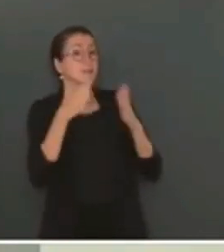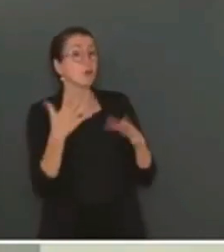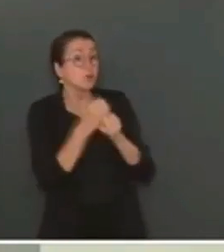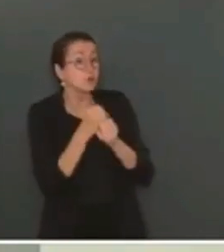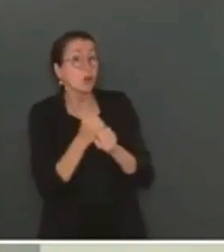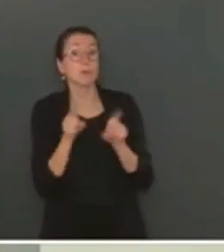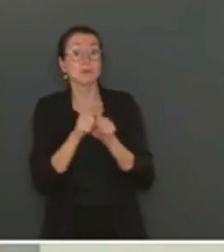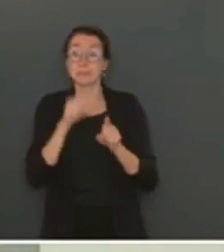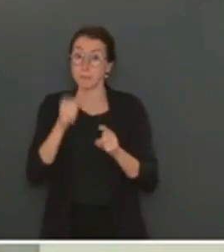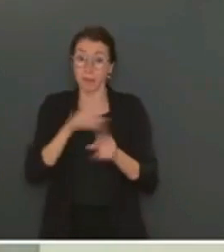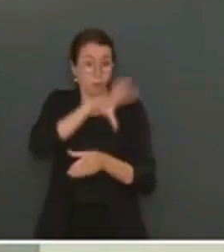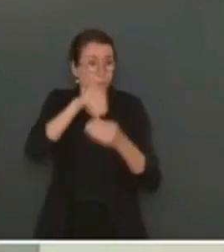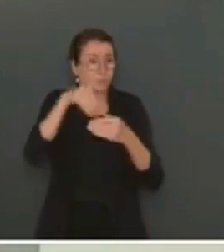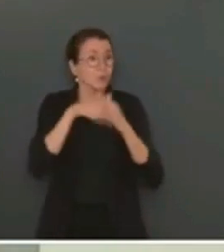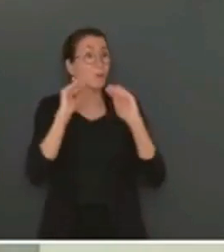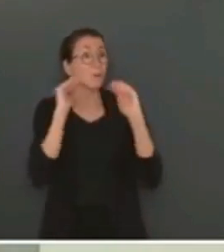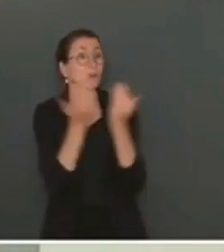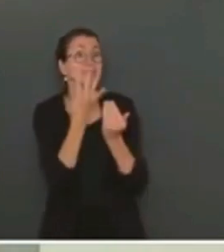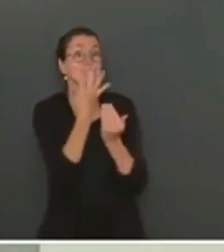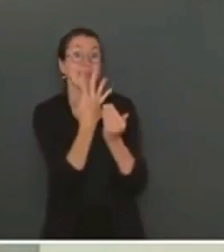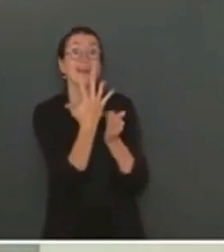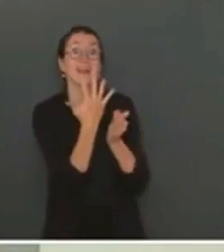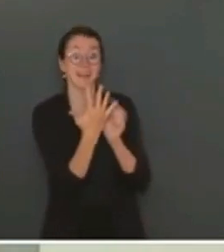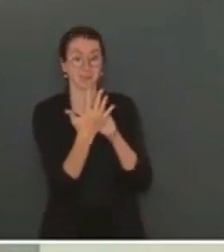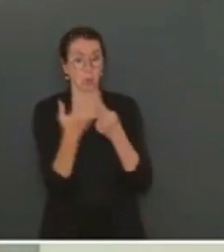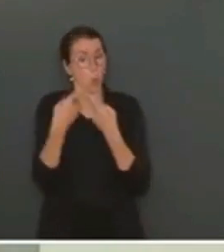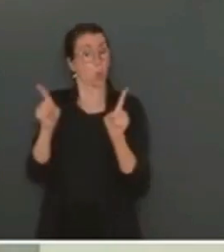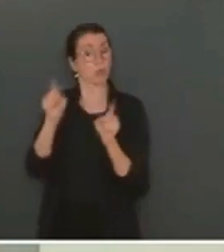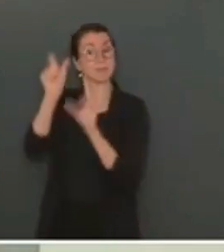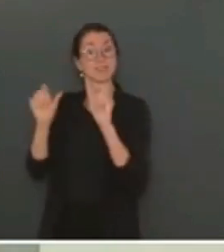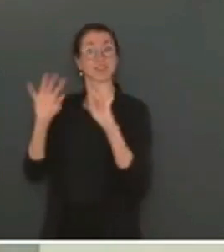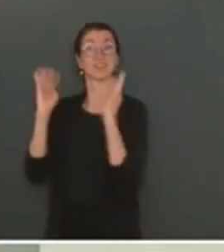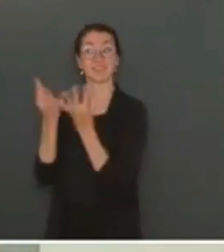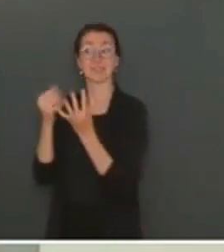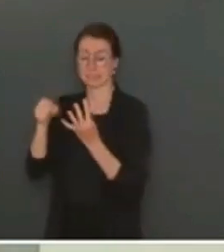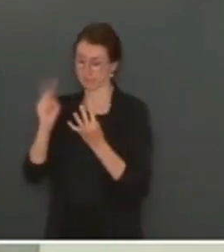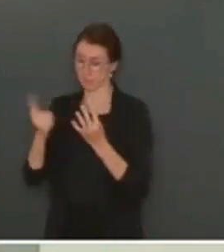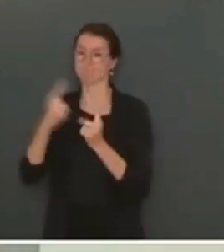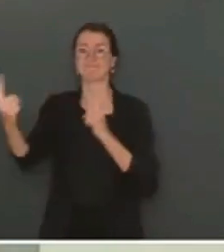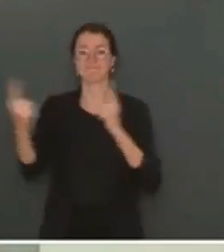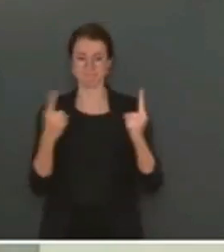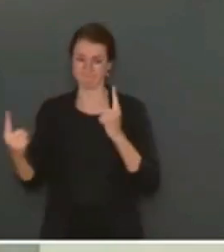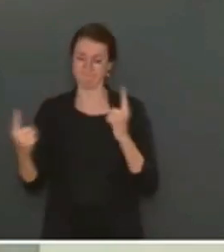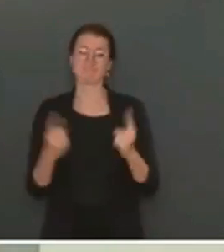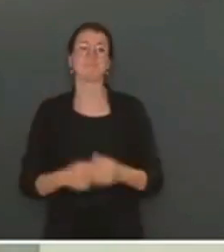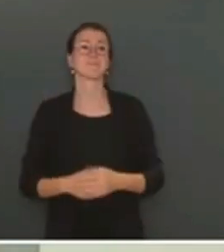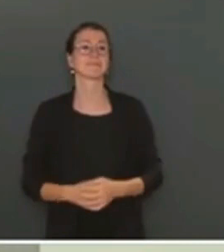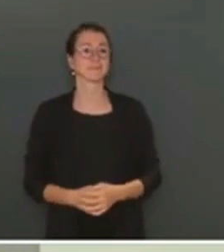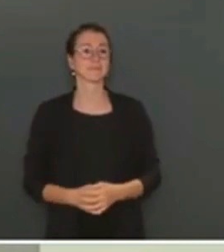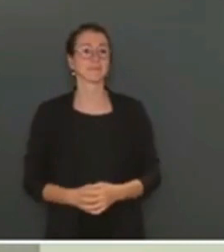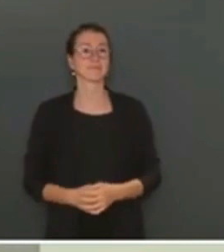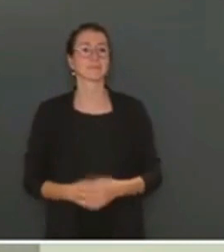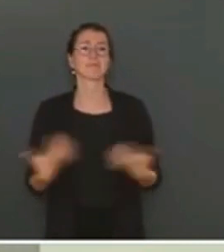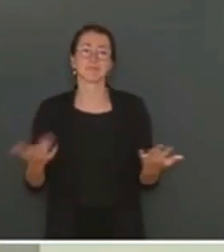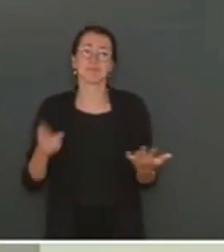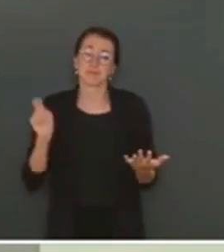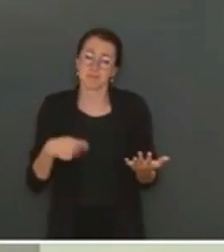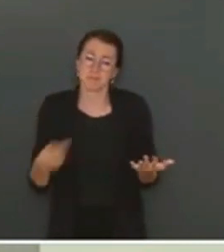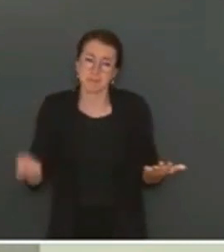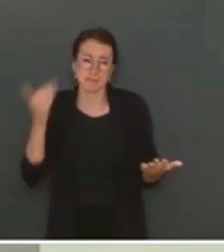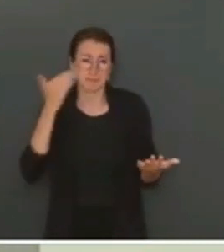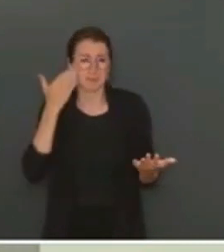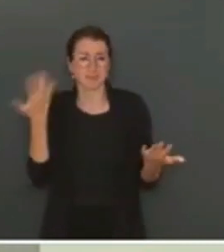nous savons qu'il est difficile de respecter en permanence les distances de sécurité avec les personnes dont nous sommes les plus proches.